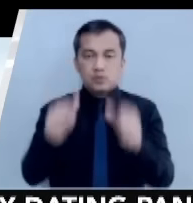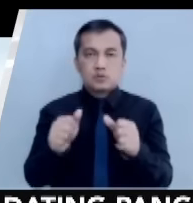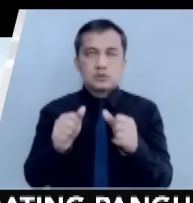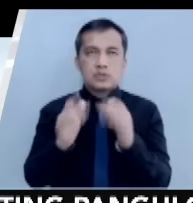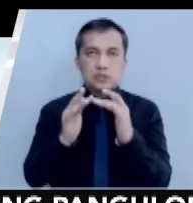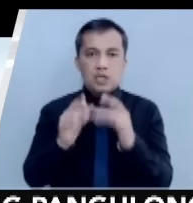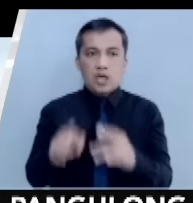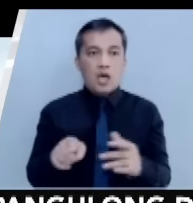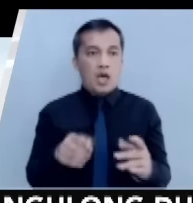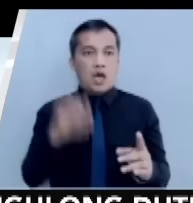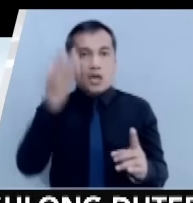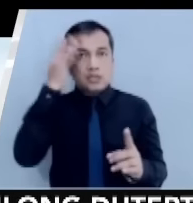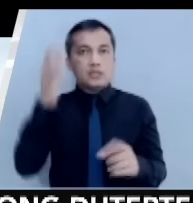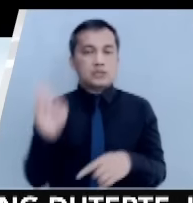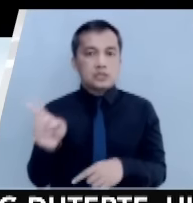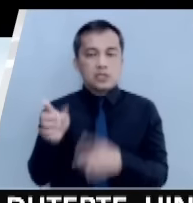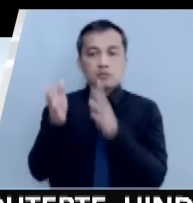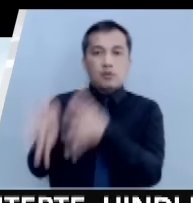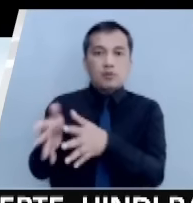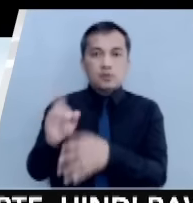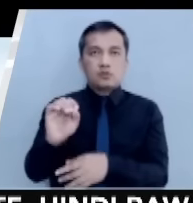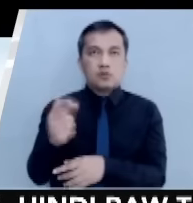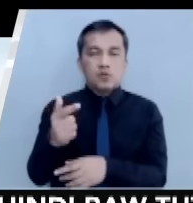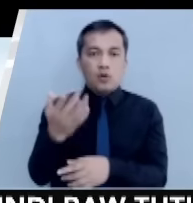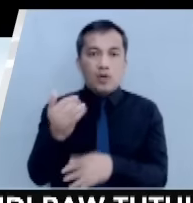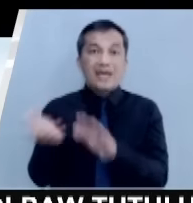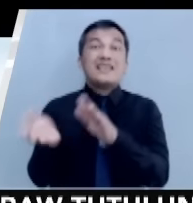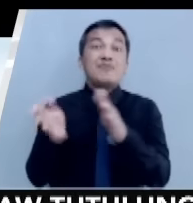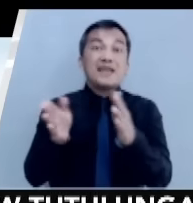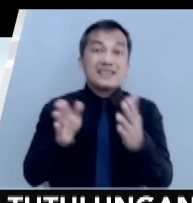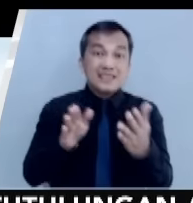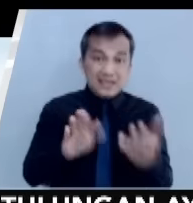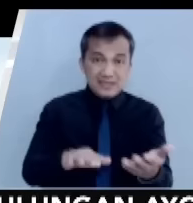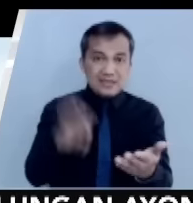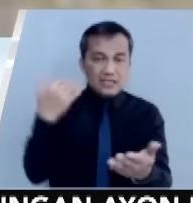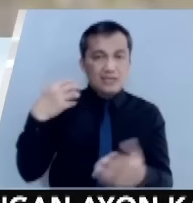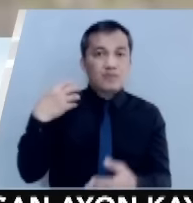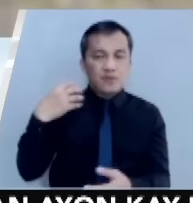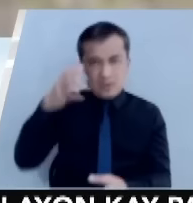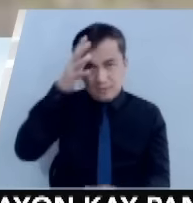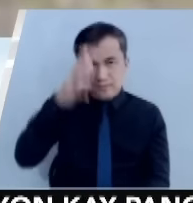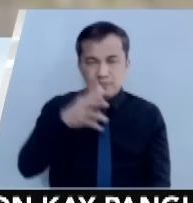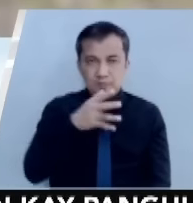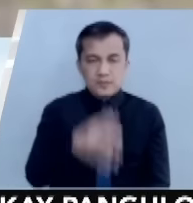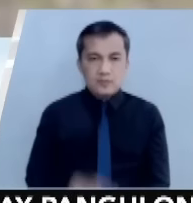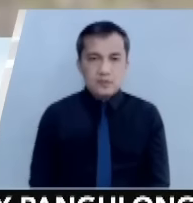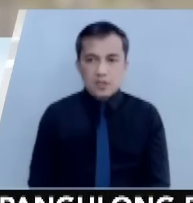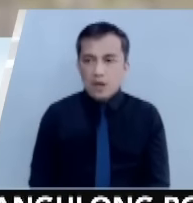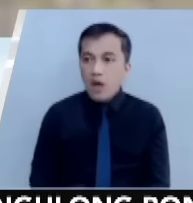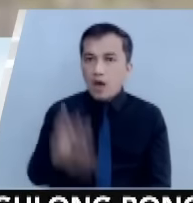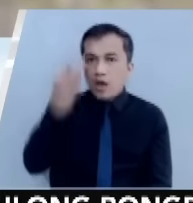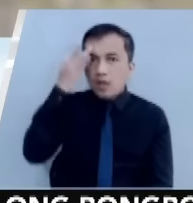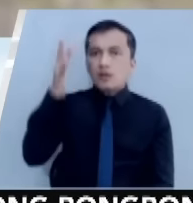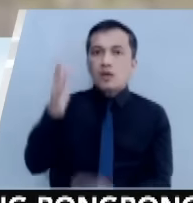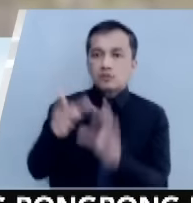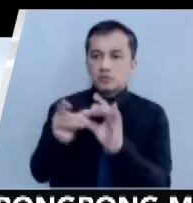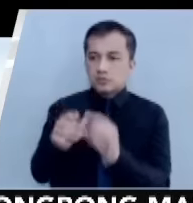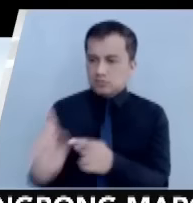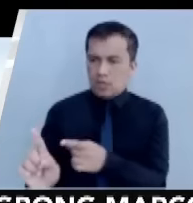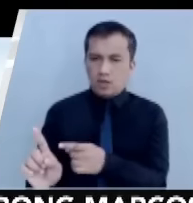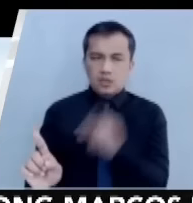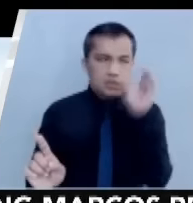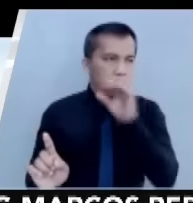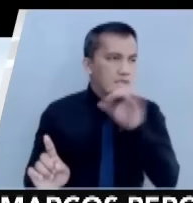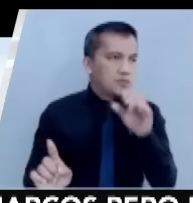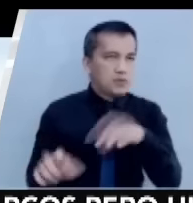na kaya tila napabayaan ng aso ay dahil namatay na pala ang dati nitong amo. Nung nalaman ko yung story nan, talagang hinanapan ko talaga siya na mag-a-adopt. Pero